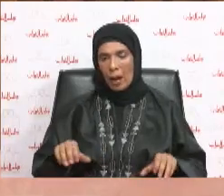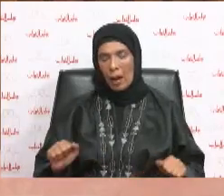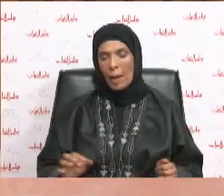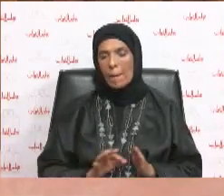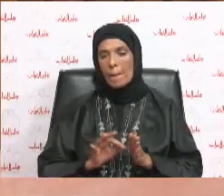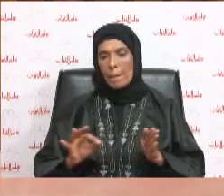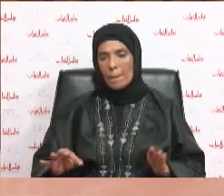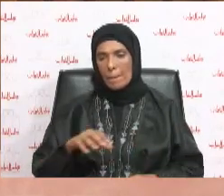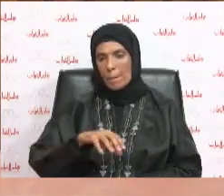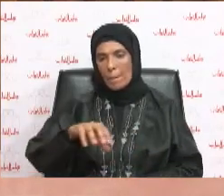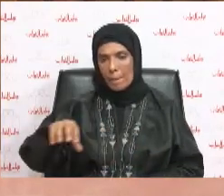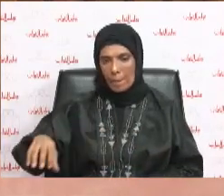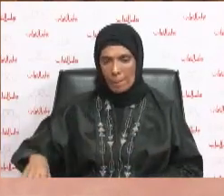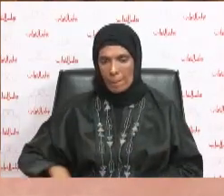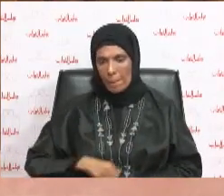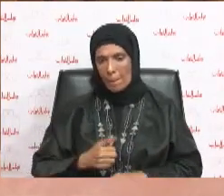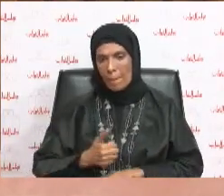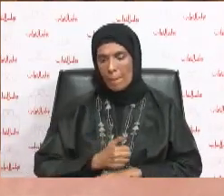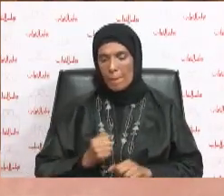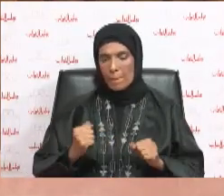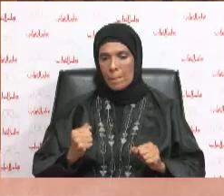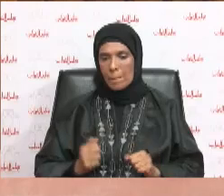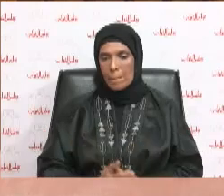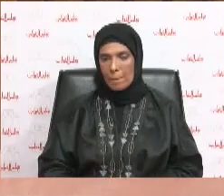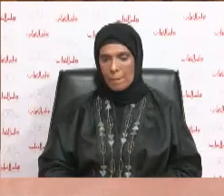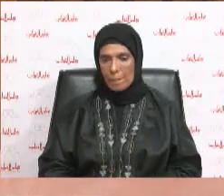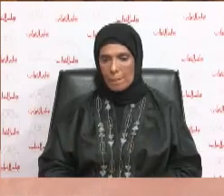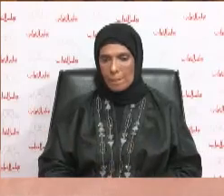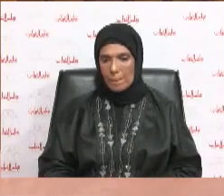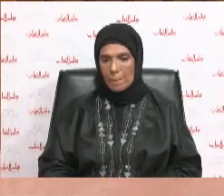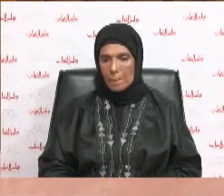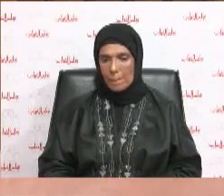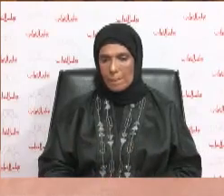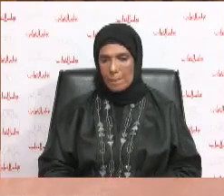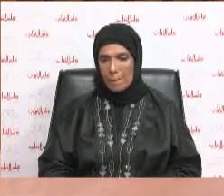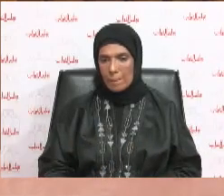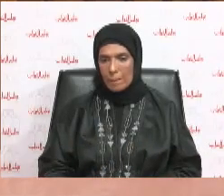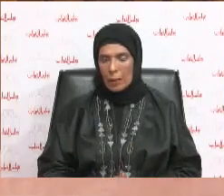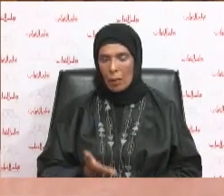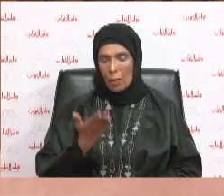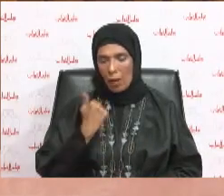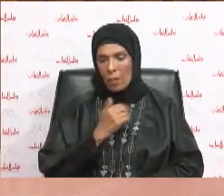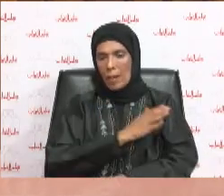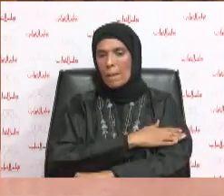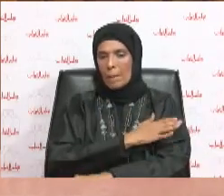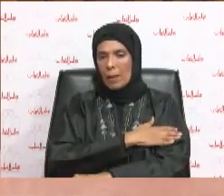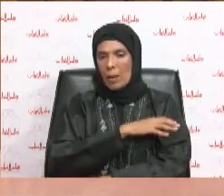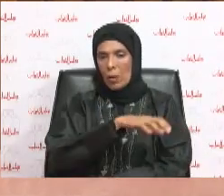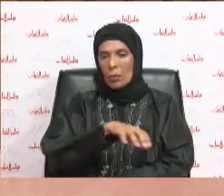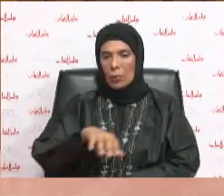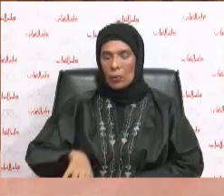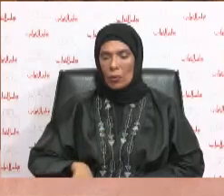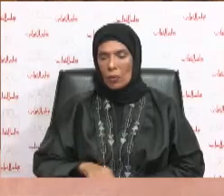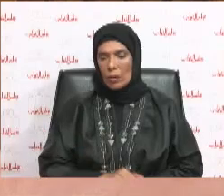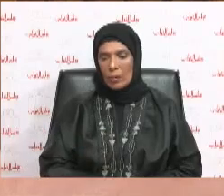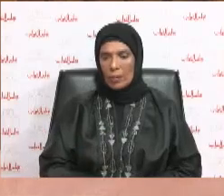اكتفاء الدول أحد مقومات قوتها واستقلالها، وعدم اعتمادها على الدول الأخرى اللي